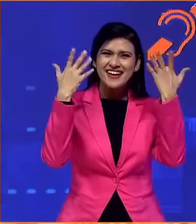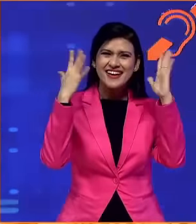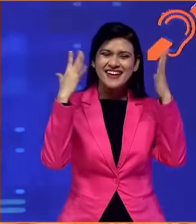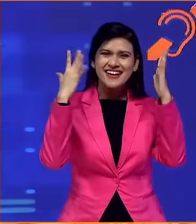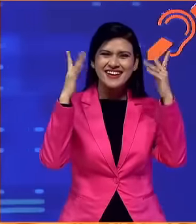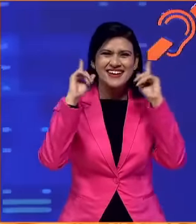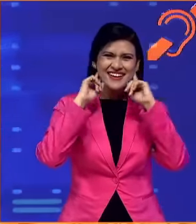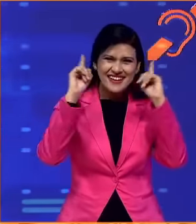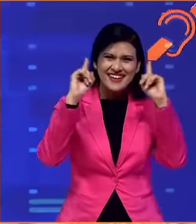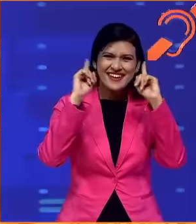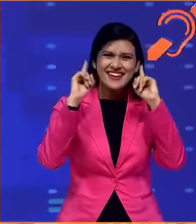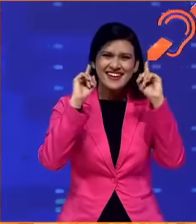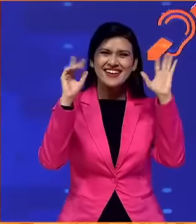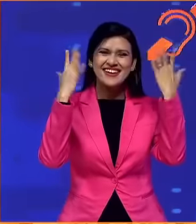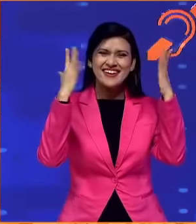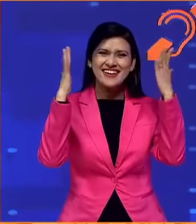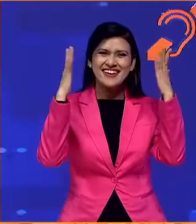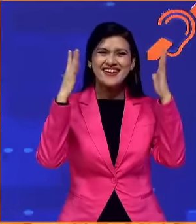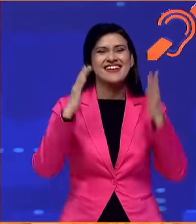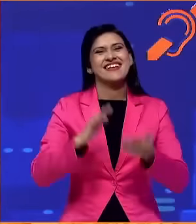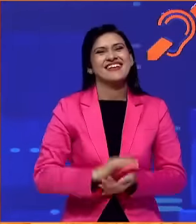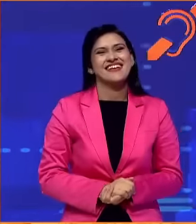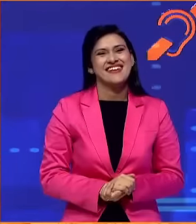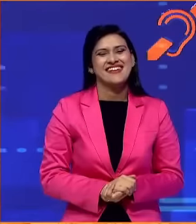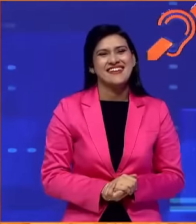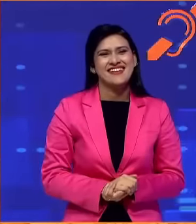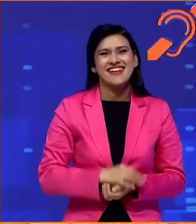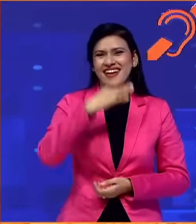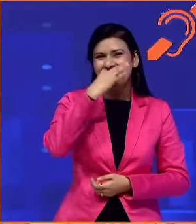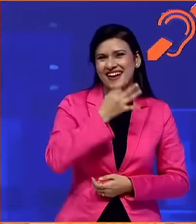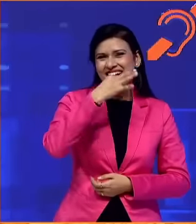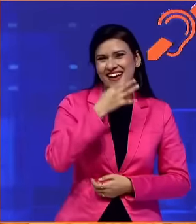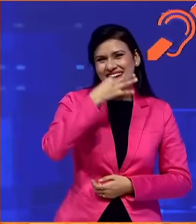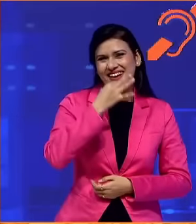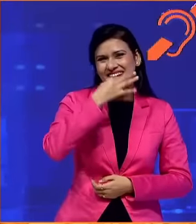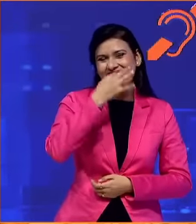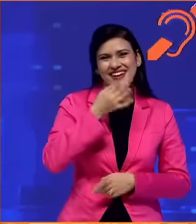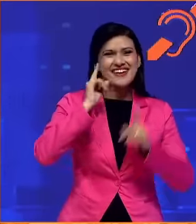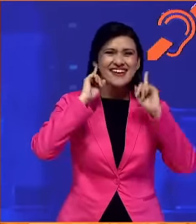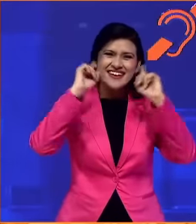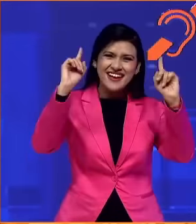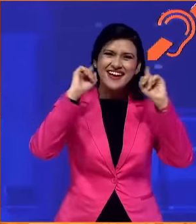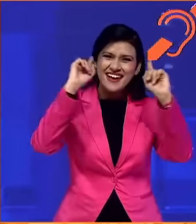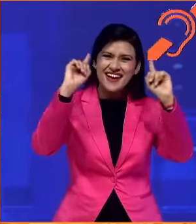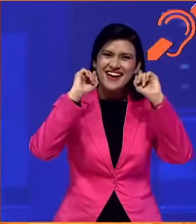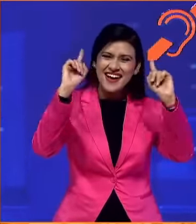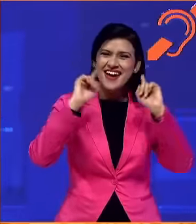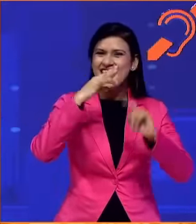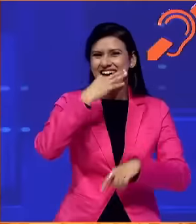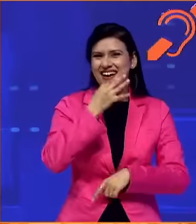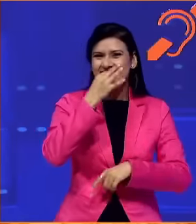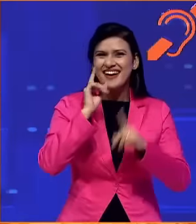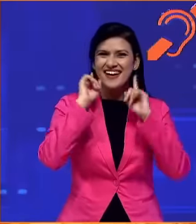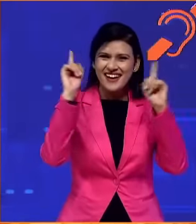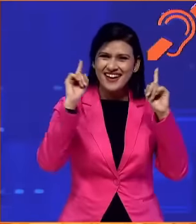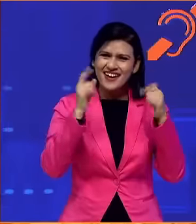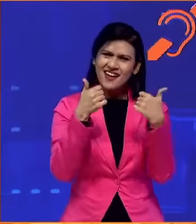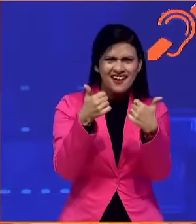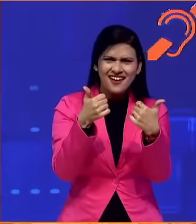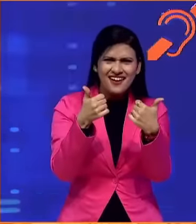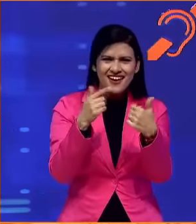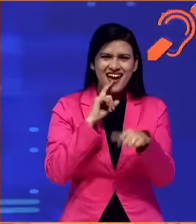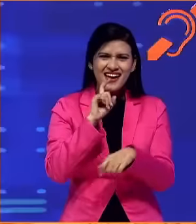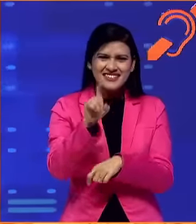है,आइकन।ठीक। सवाल आपका है, आइकन। ठीक ।